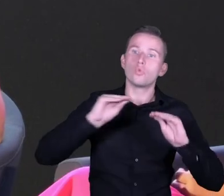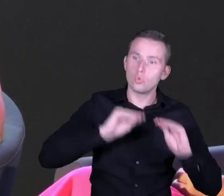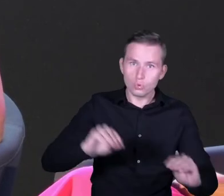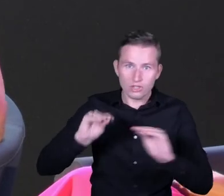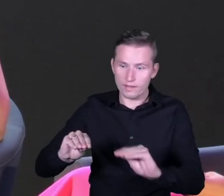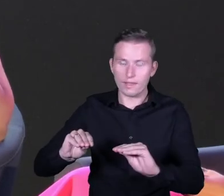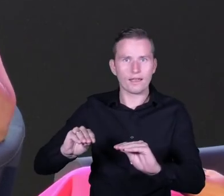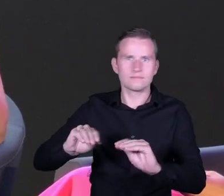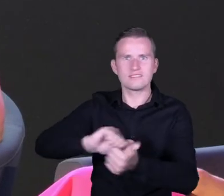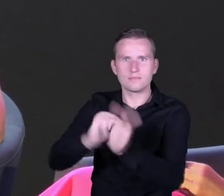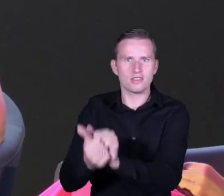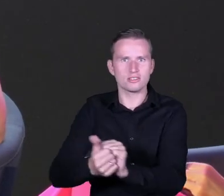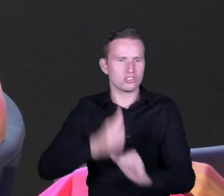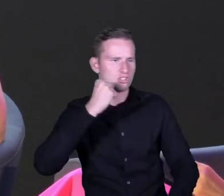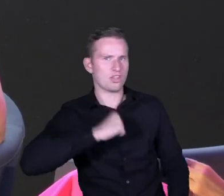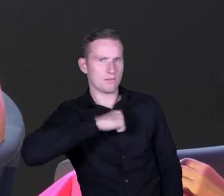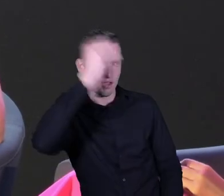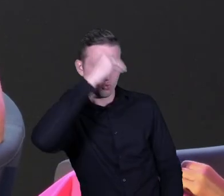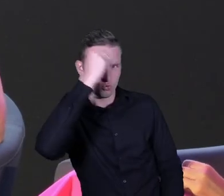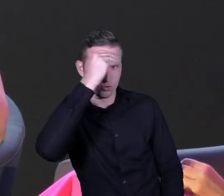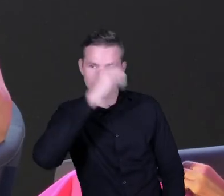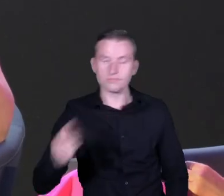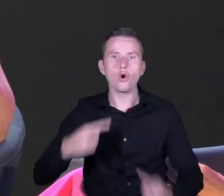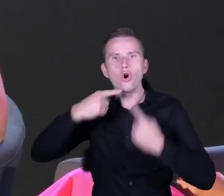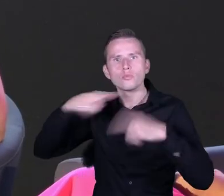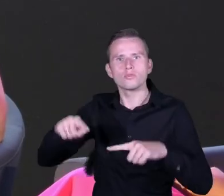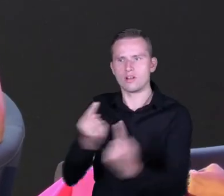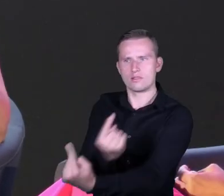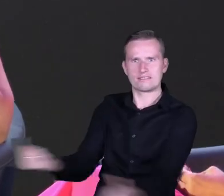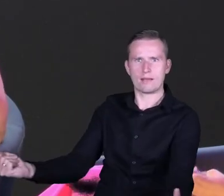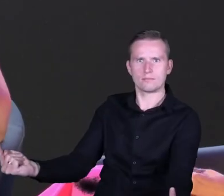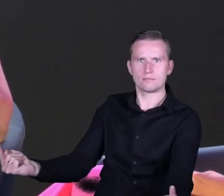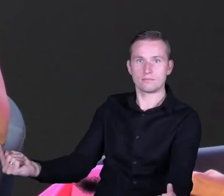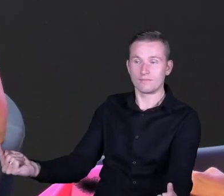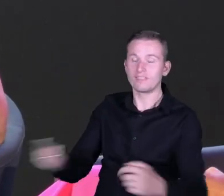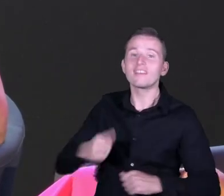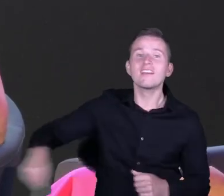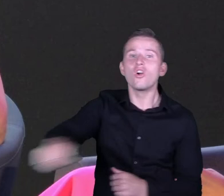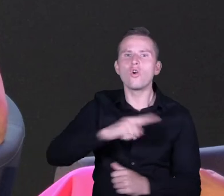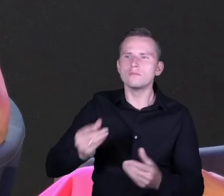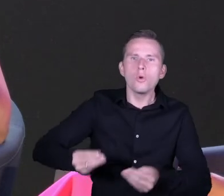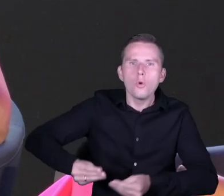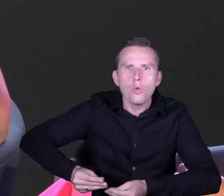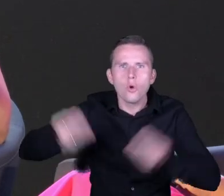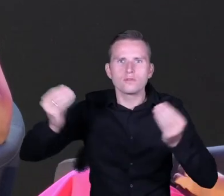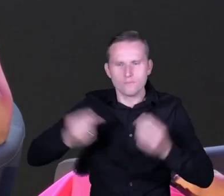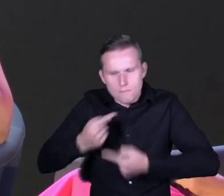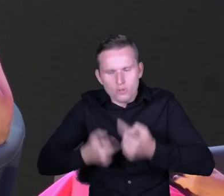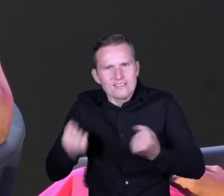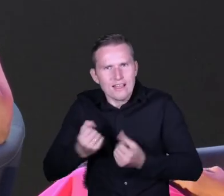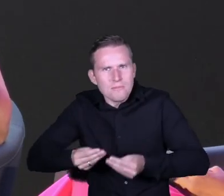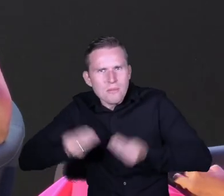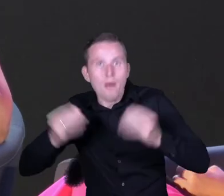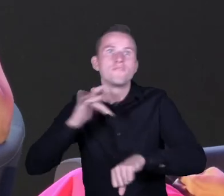się, przekazywanie odpowiedzialności uczniowi i to nastawienie na rozwój, na proces, a nie na wynik, a także